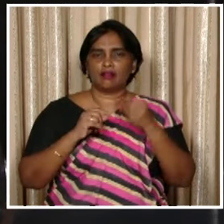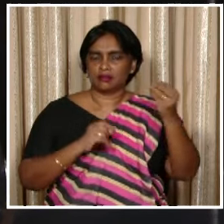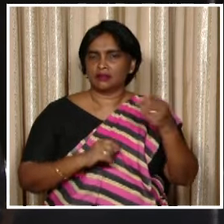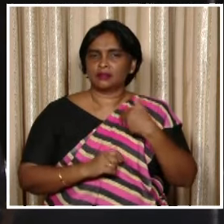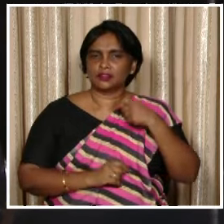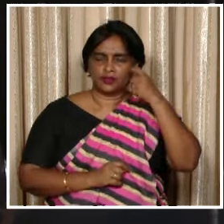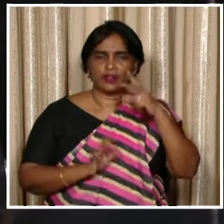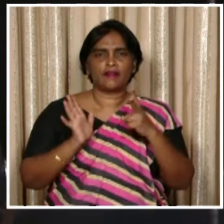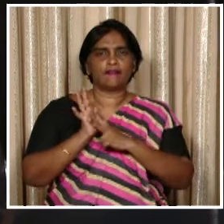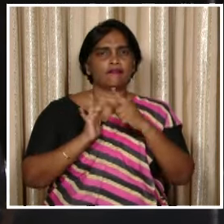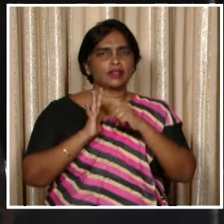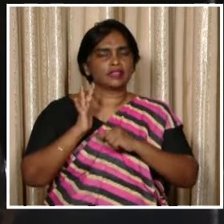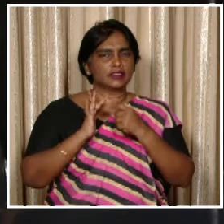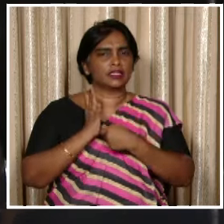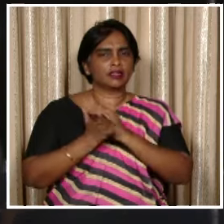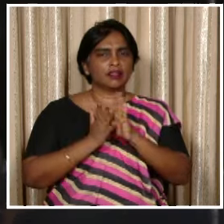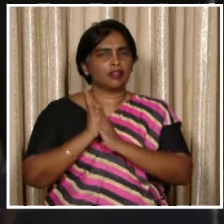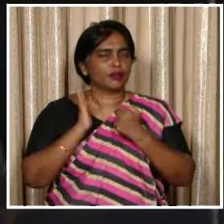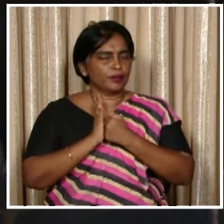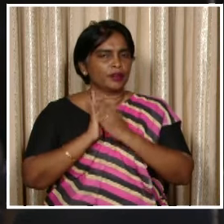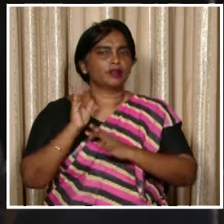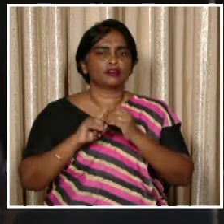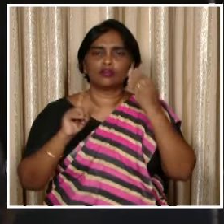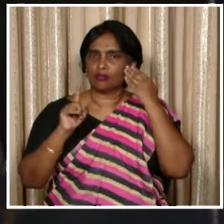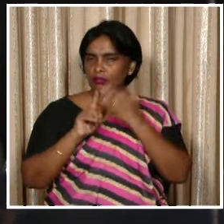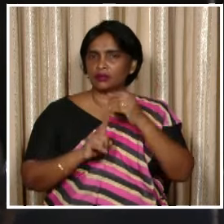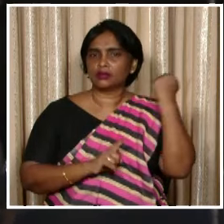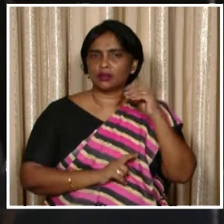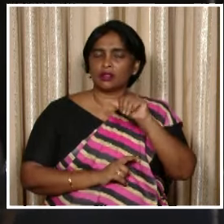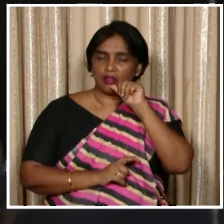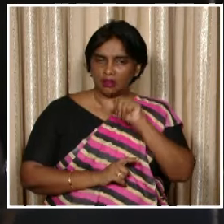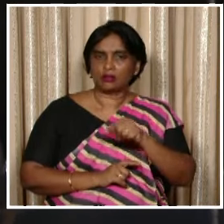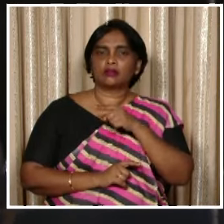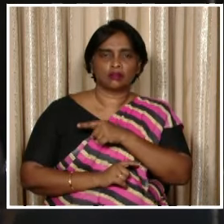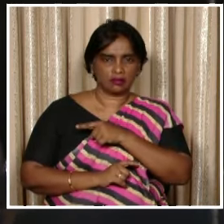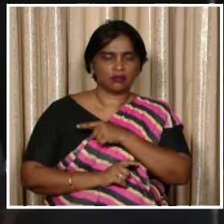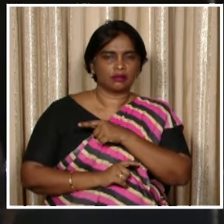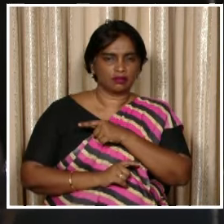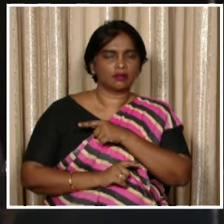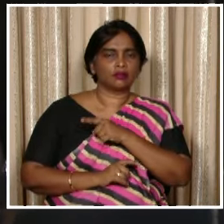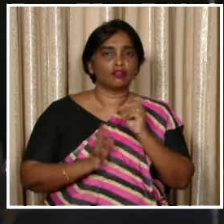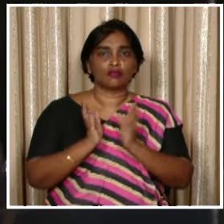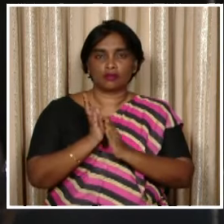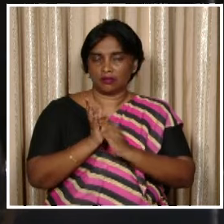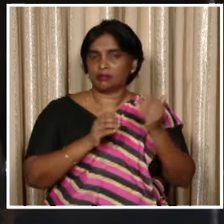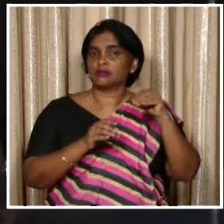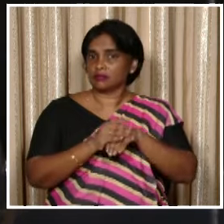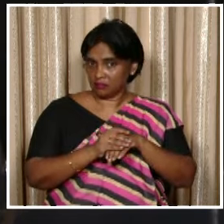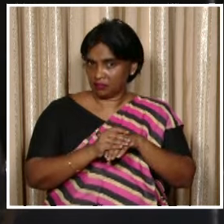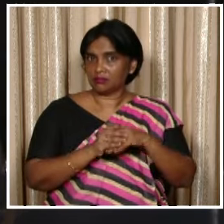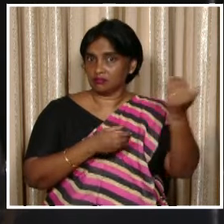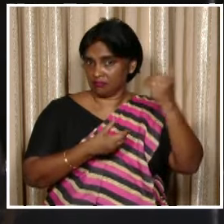දැක්කා විජිත හේරත් ගරු මන්ත්‍රීතුමා මේ සම්බන්ධයෙන් කතා කරනවා. අත වශයෙන්ම එතුමා අපේ කමිටුවේට